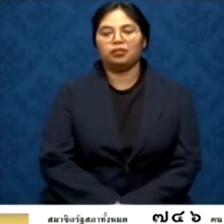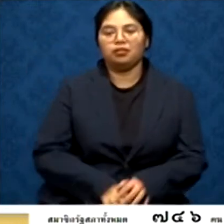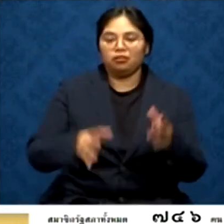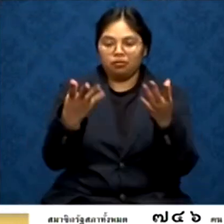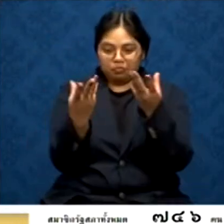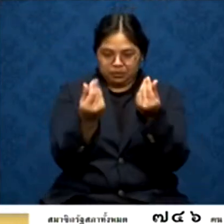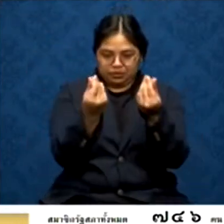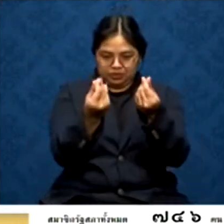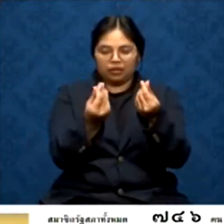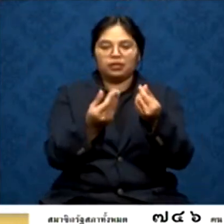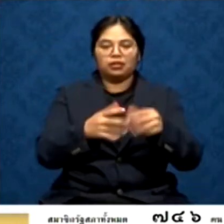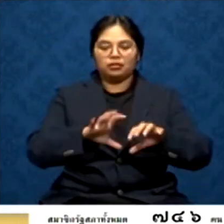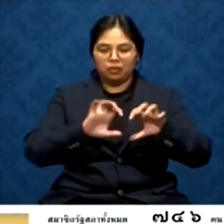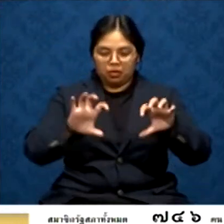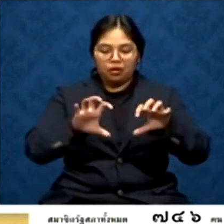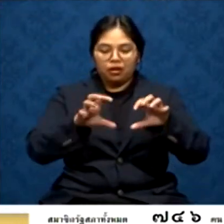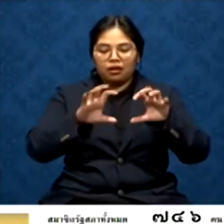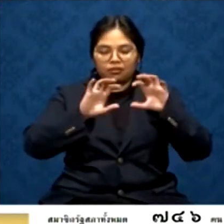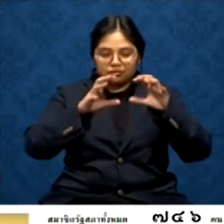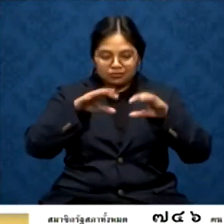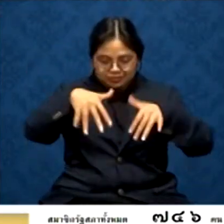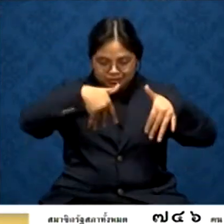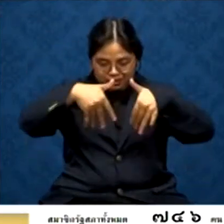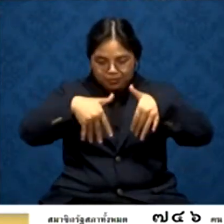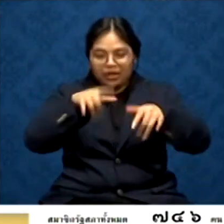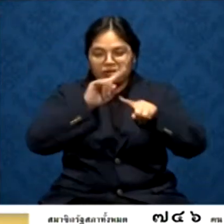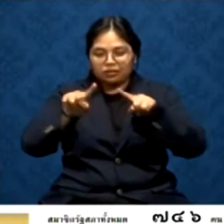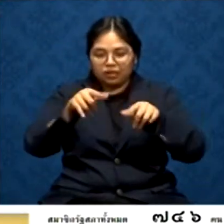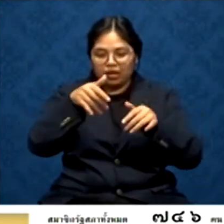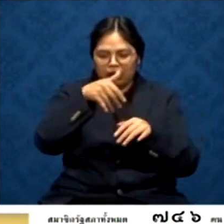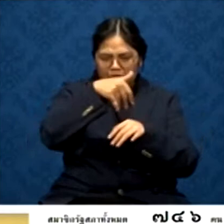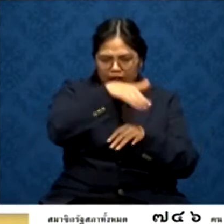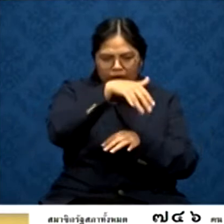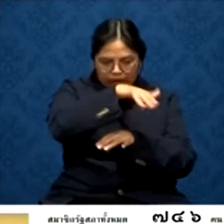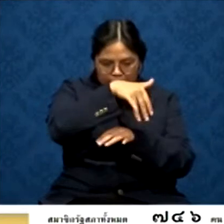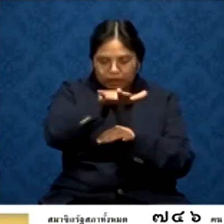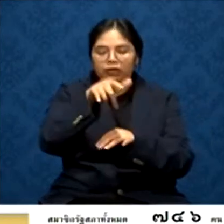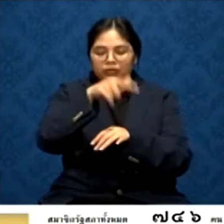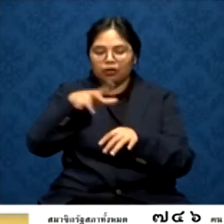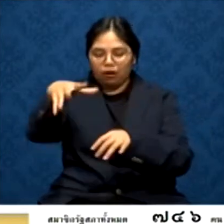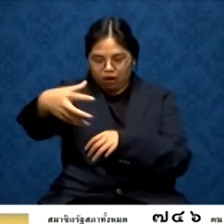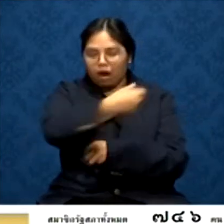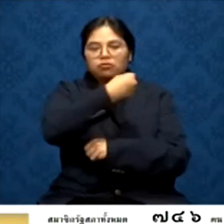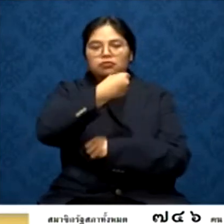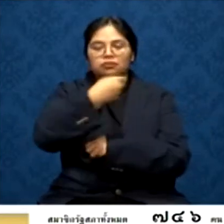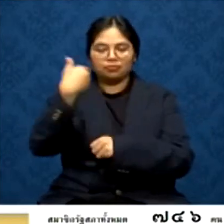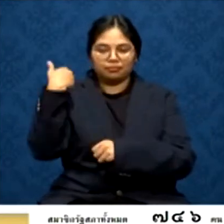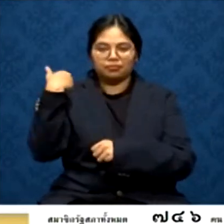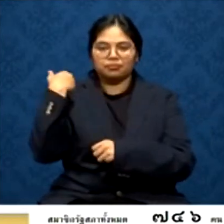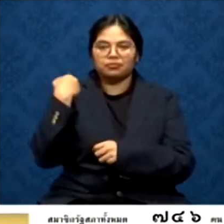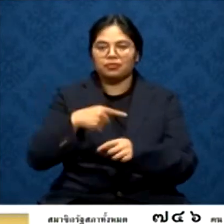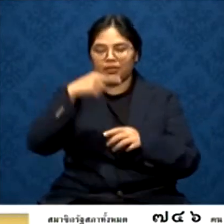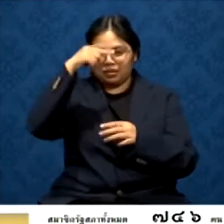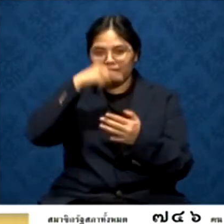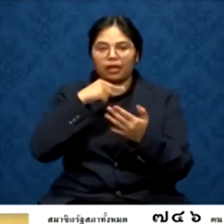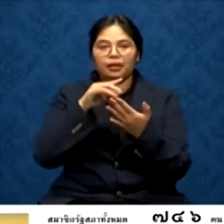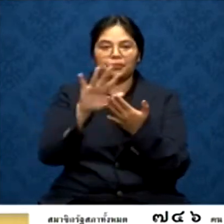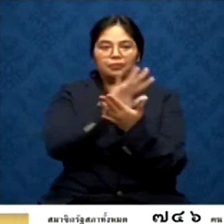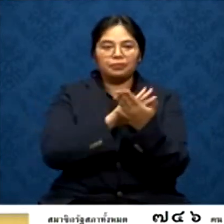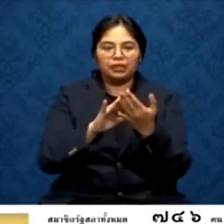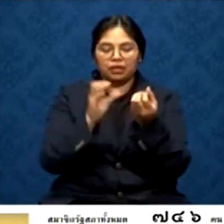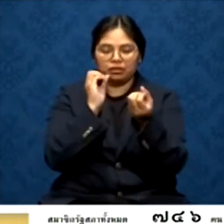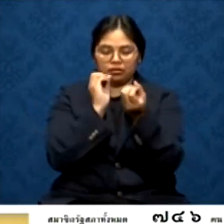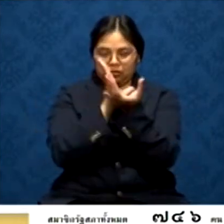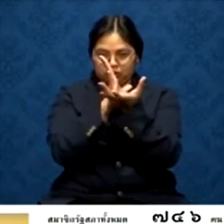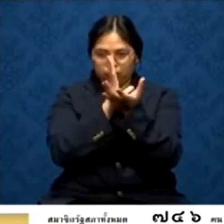ให้แก่พวกว้าแดงดังนั้นความเสียหายที่เกิดขึ้นนี้ไม่ใช่เฉพาะแค่ประเทศไทยแต่ยังกระ